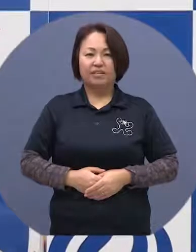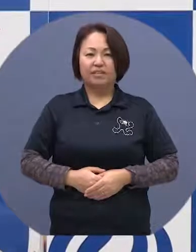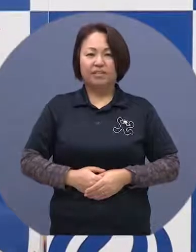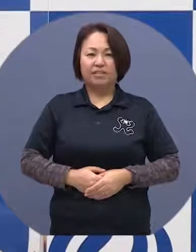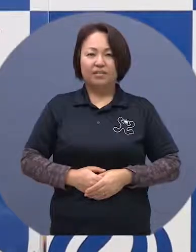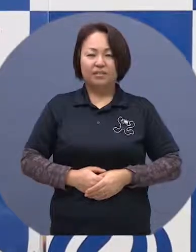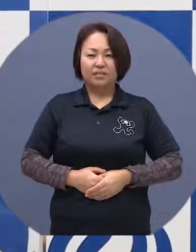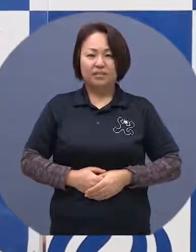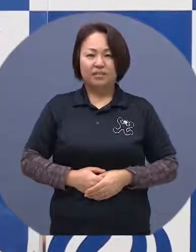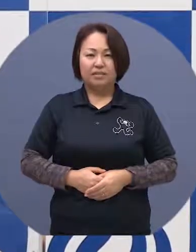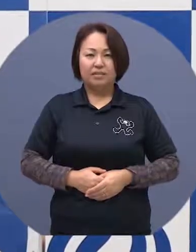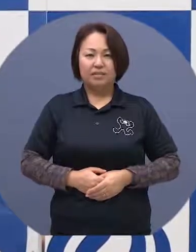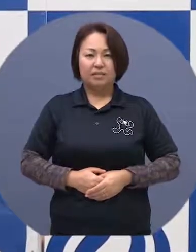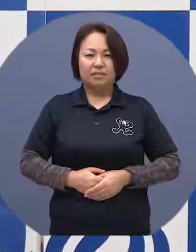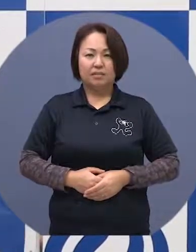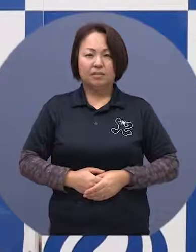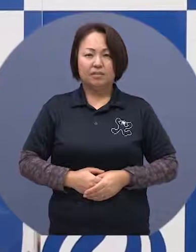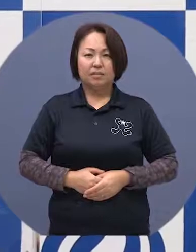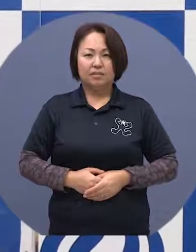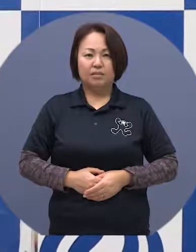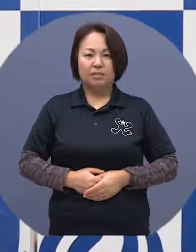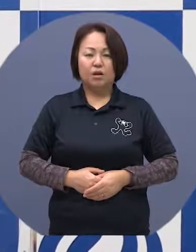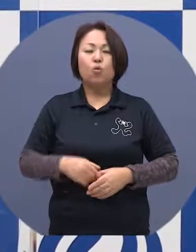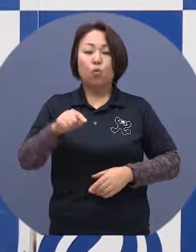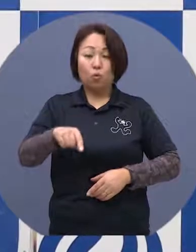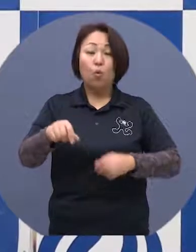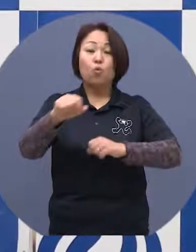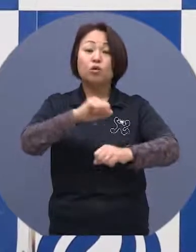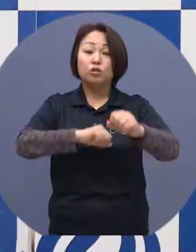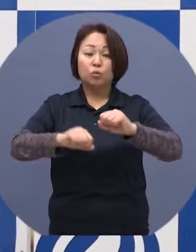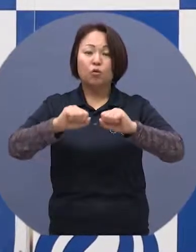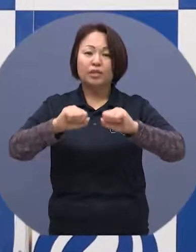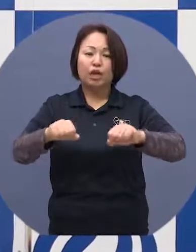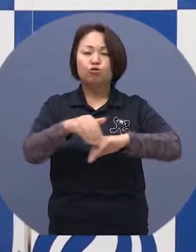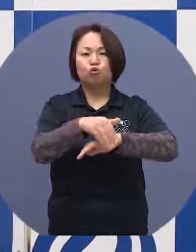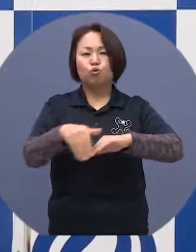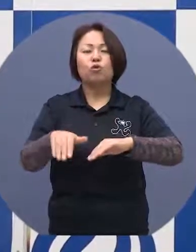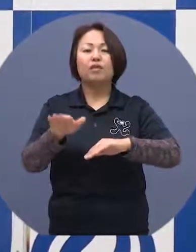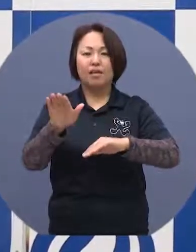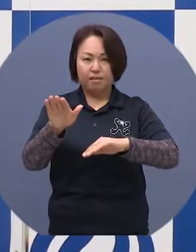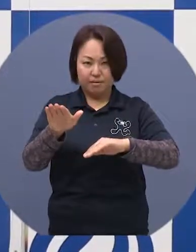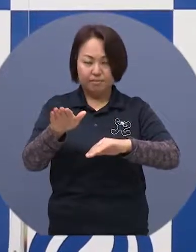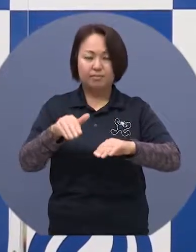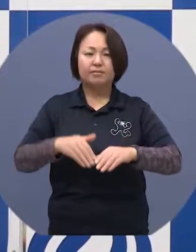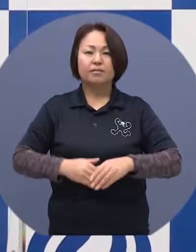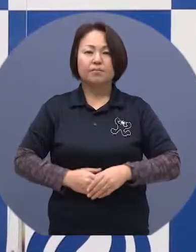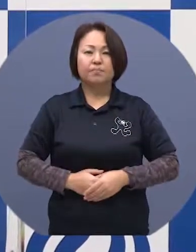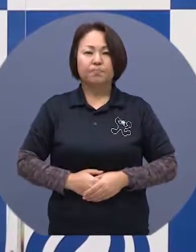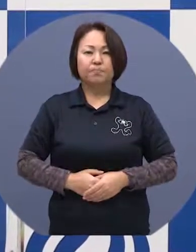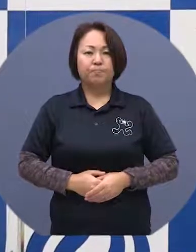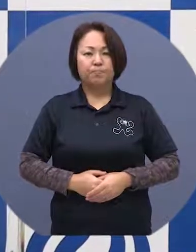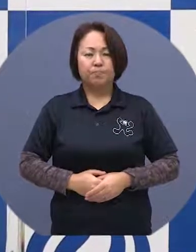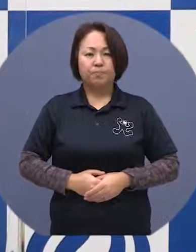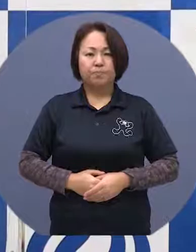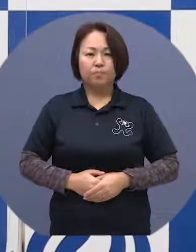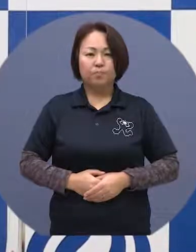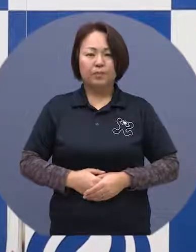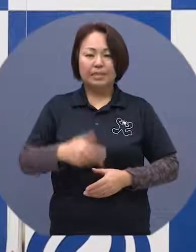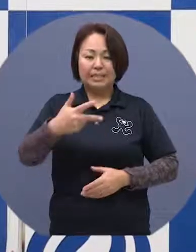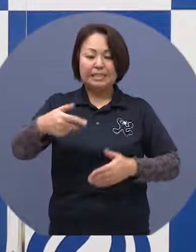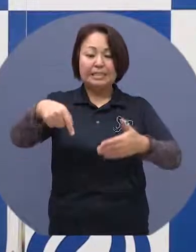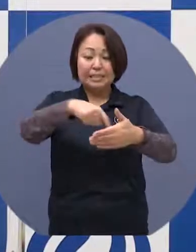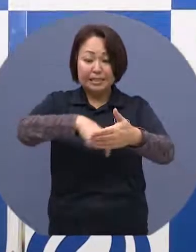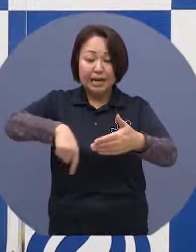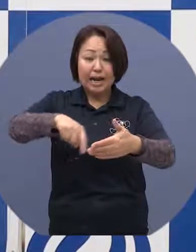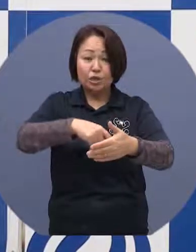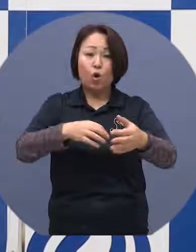がええこういった取り組みをさせていただきたいというふうに考えております市内店舗においてです